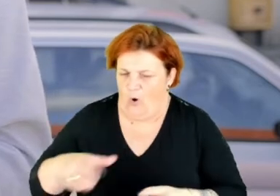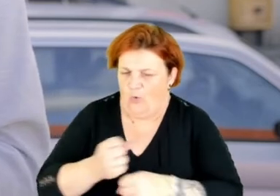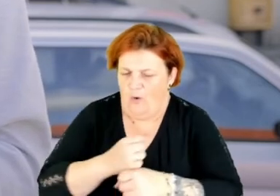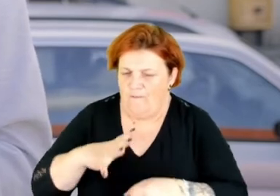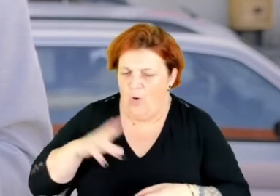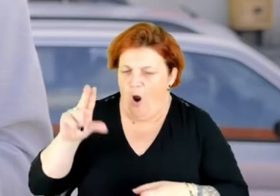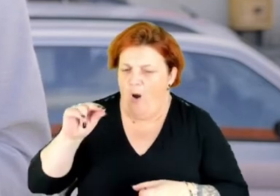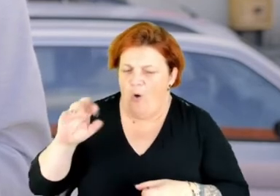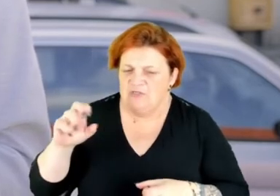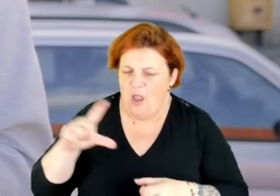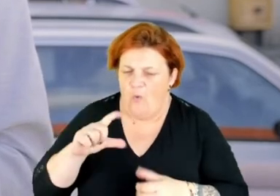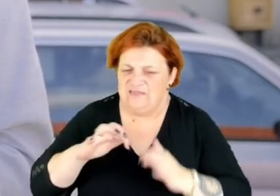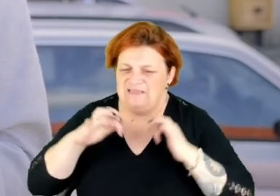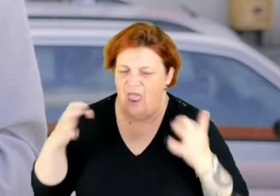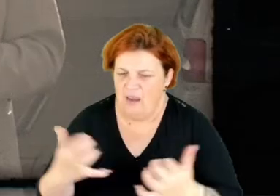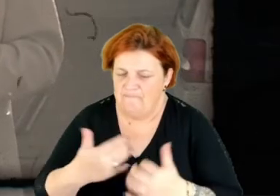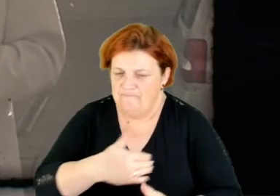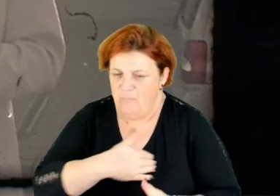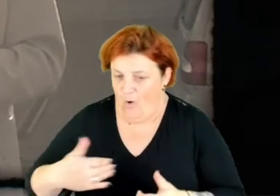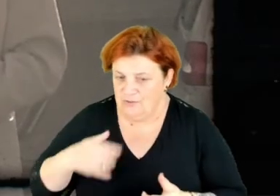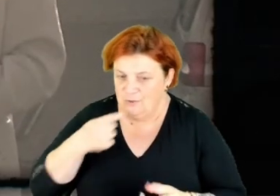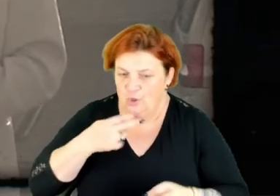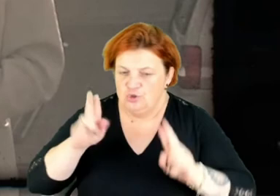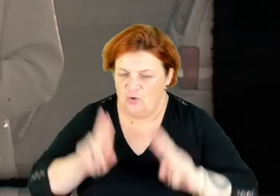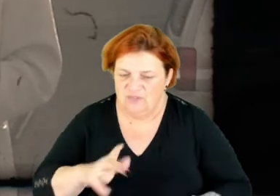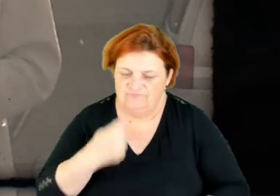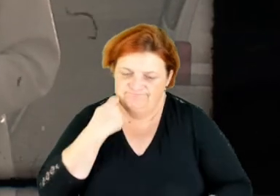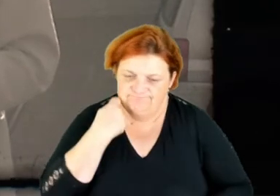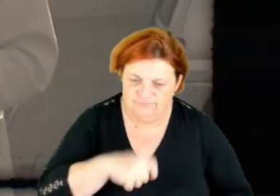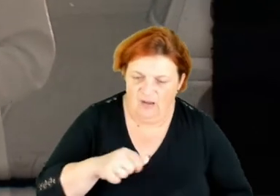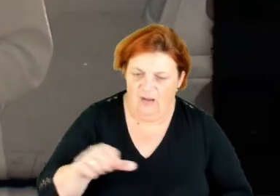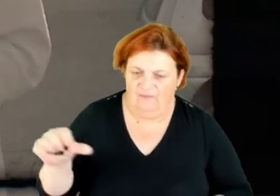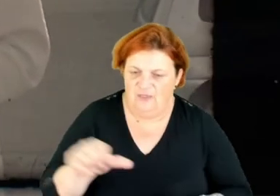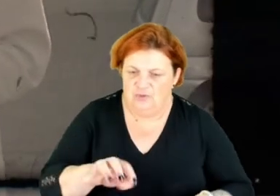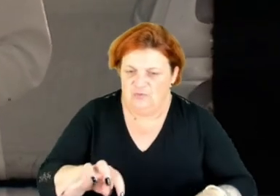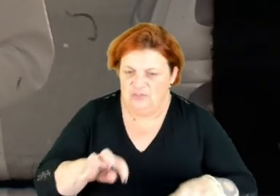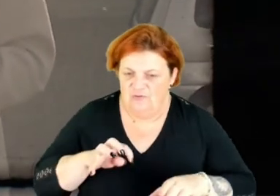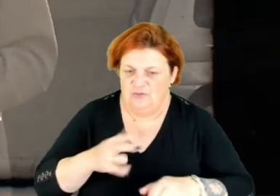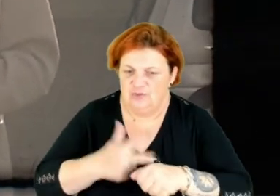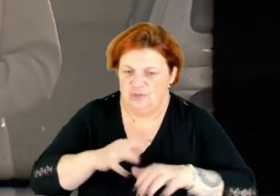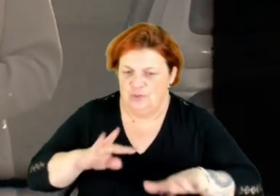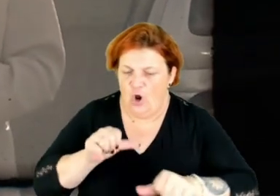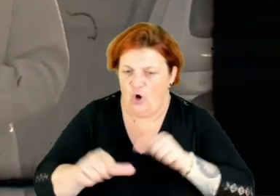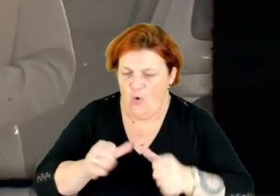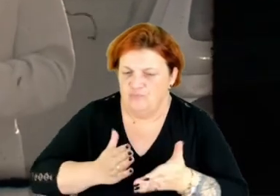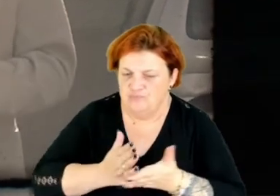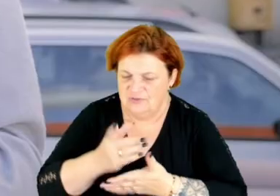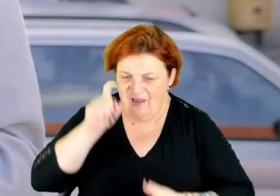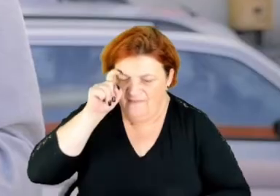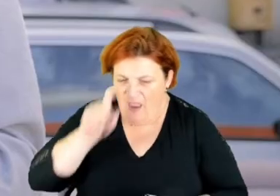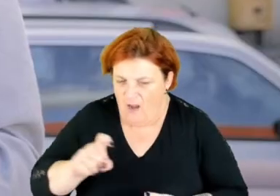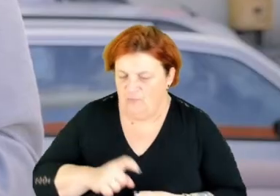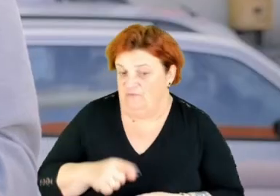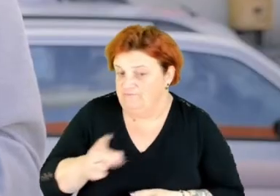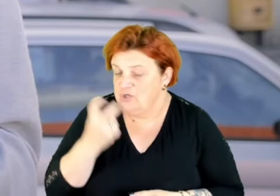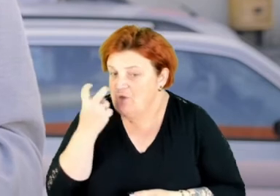posłem na Sejm Rzeczpospolitej, został zamordowany w 1939 roku przez Niemców.